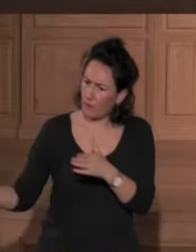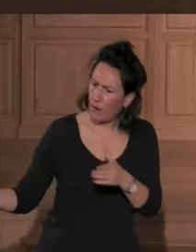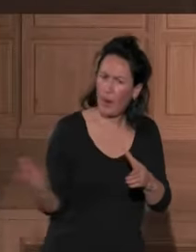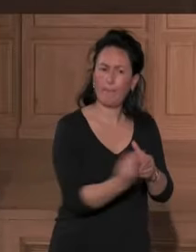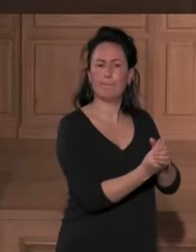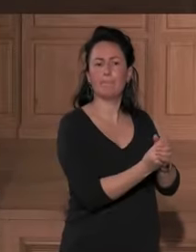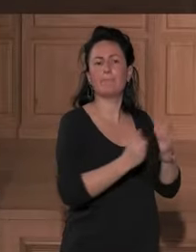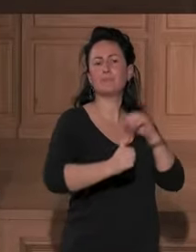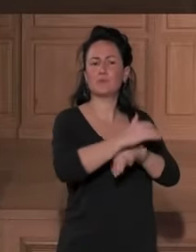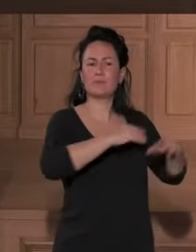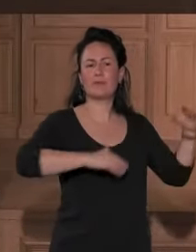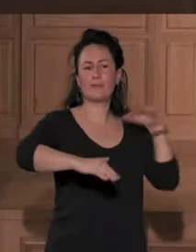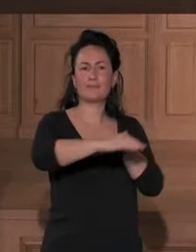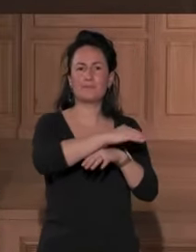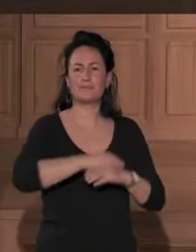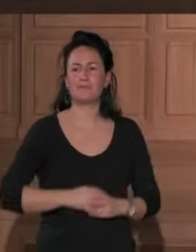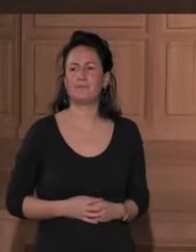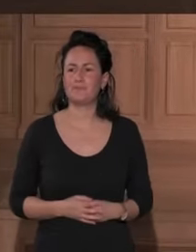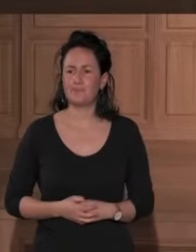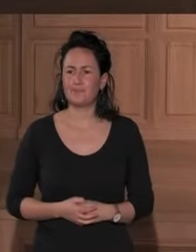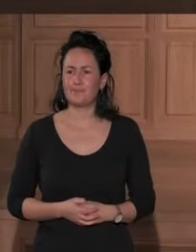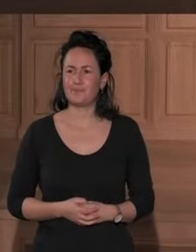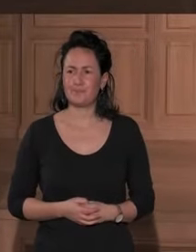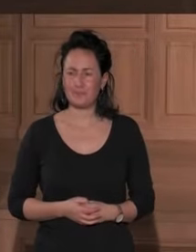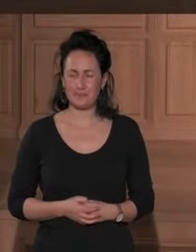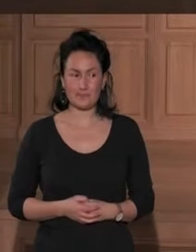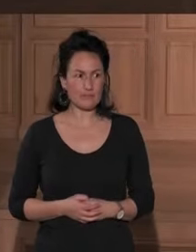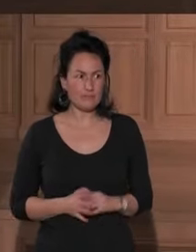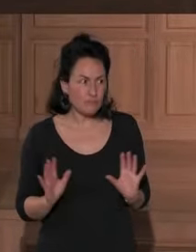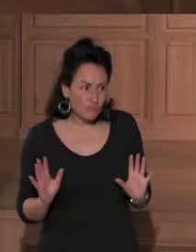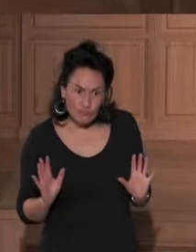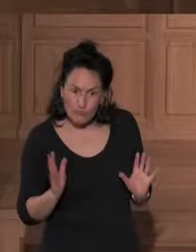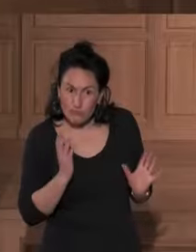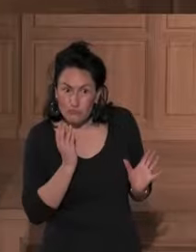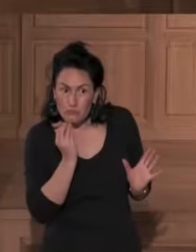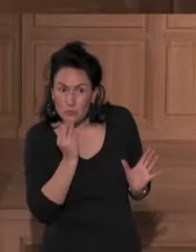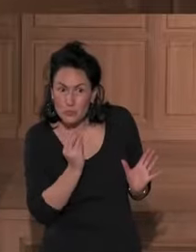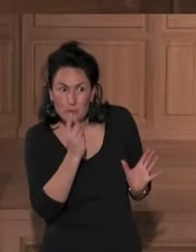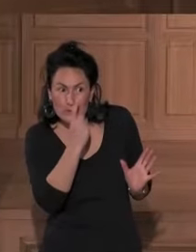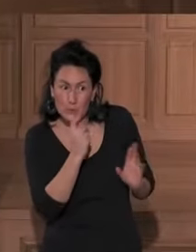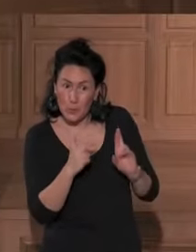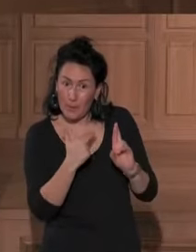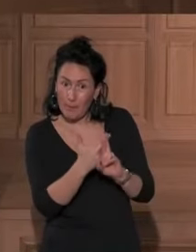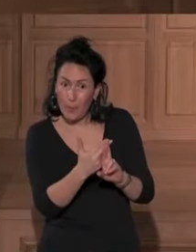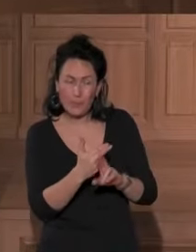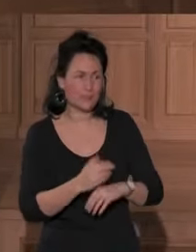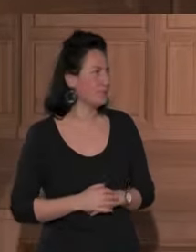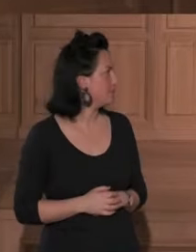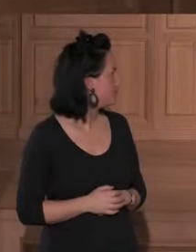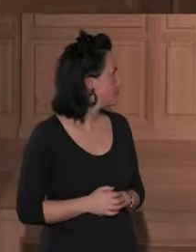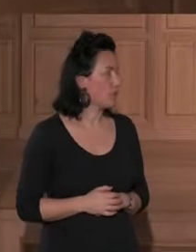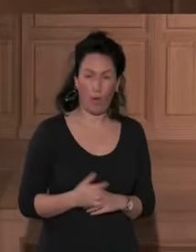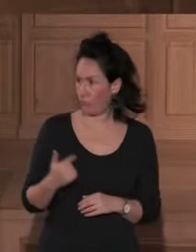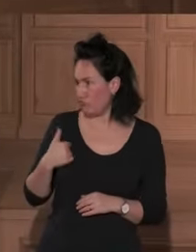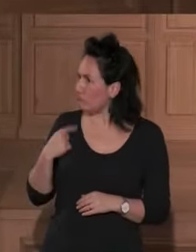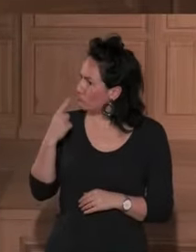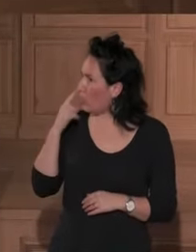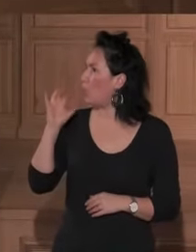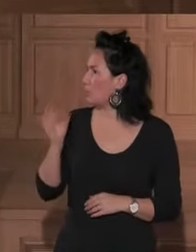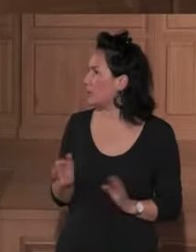monsieur et madame tout le monde. Merci. Voilà, je ne sais pas si ça répond, mais... Eh ben on va... Sûrement. Moi, ça me va. Il faut dire que je ne suis